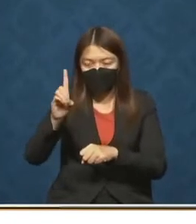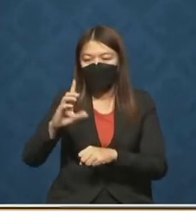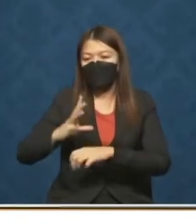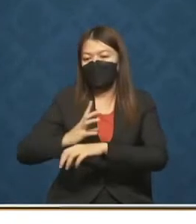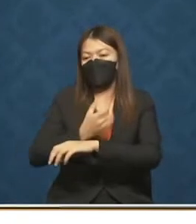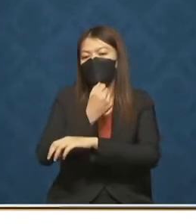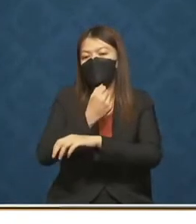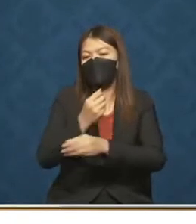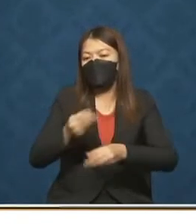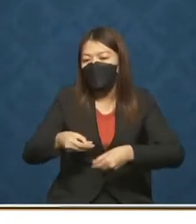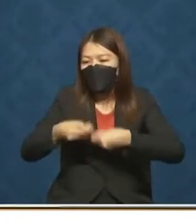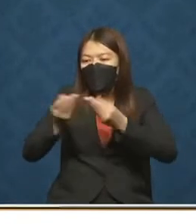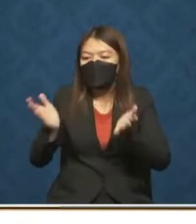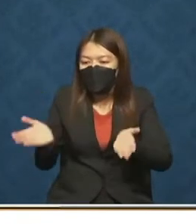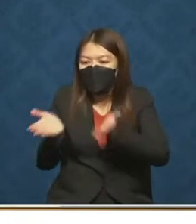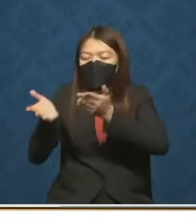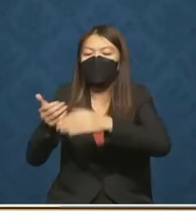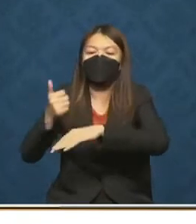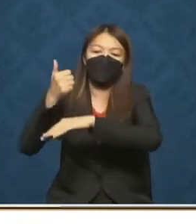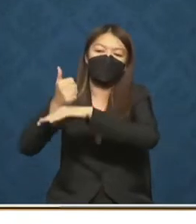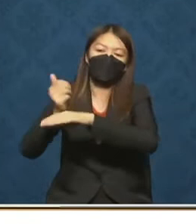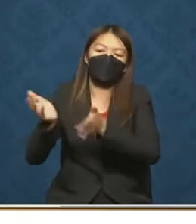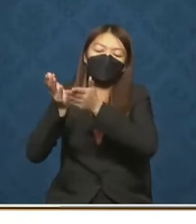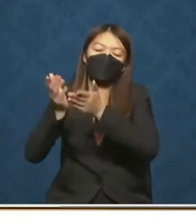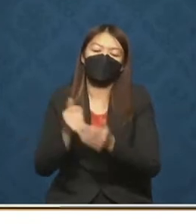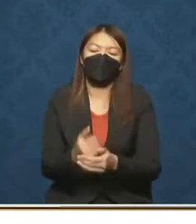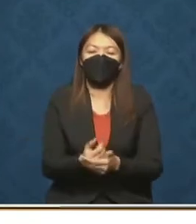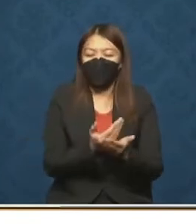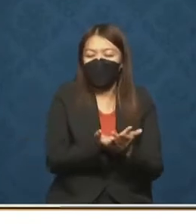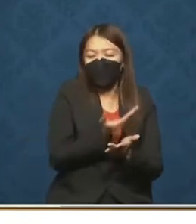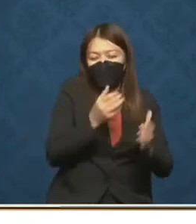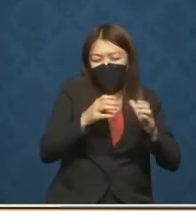้วย